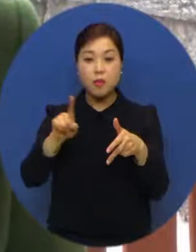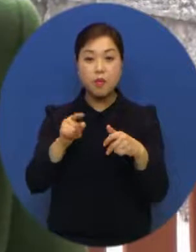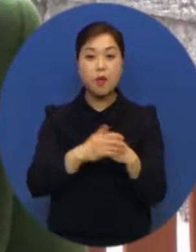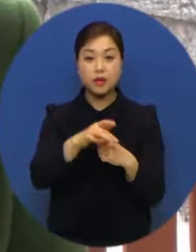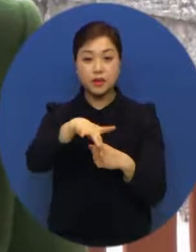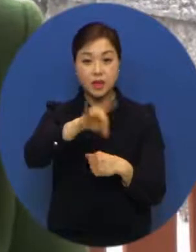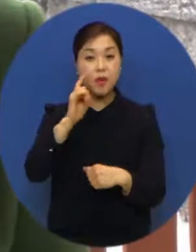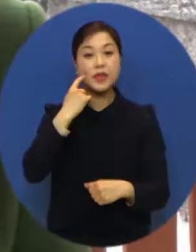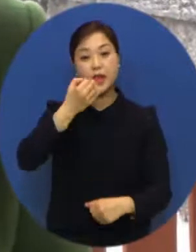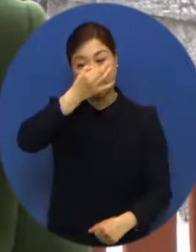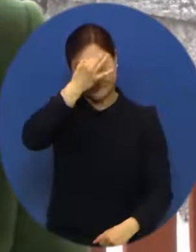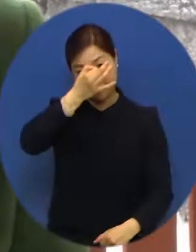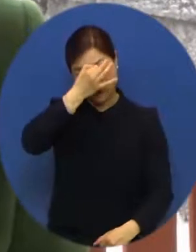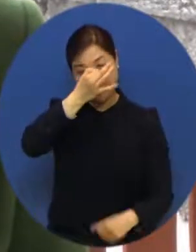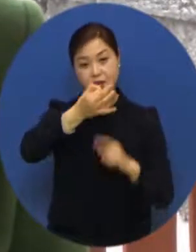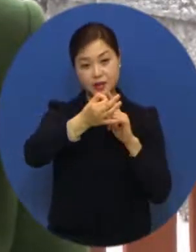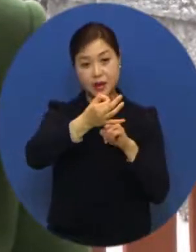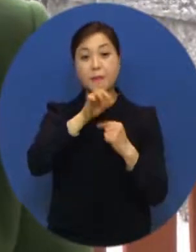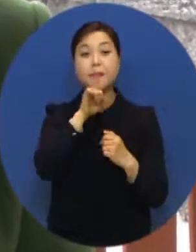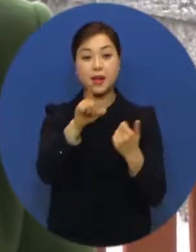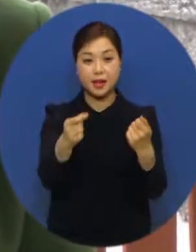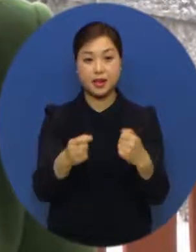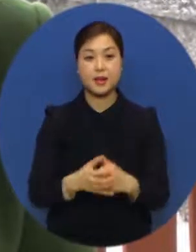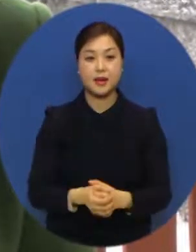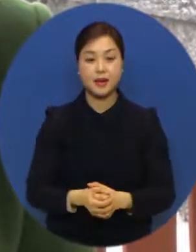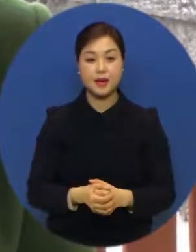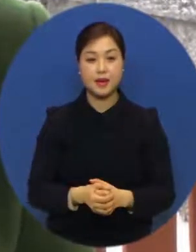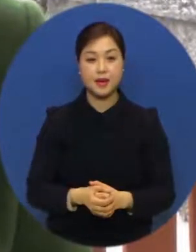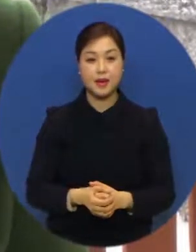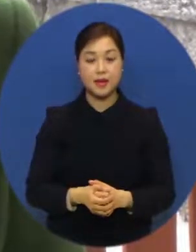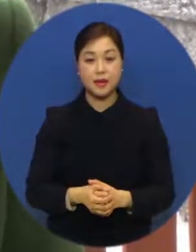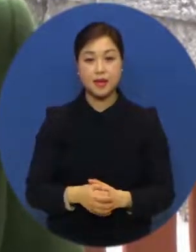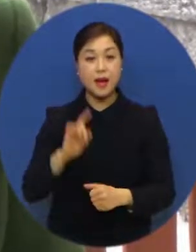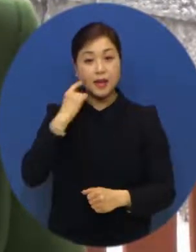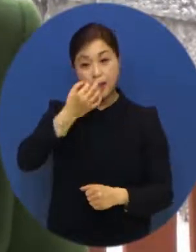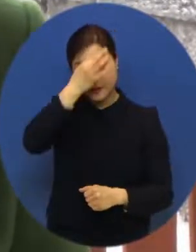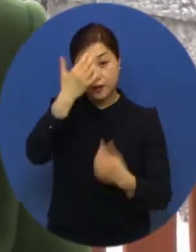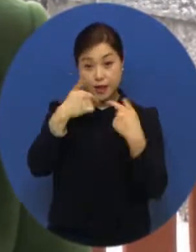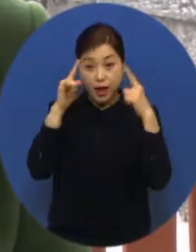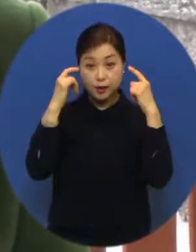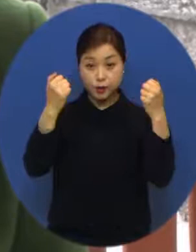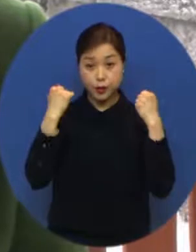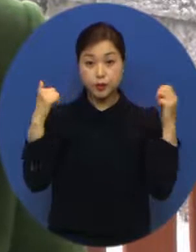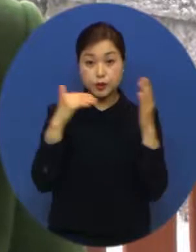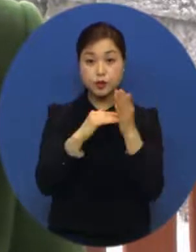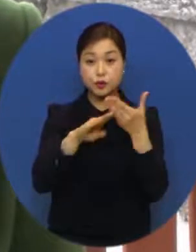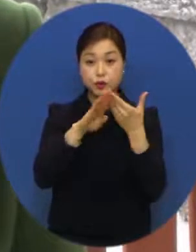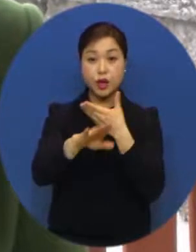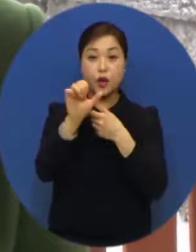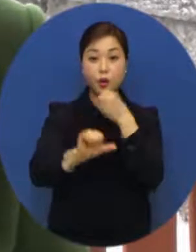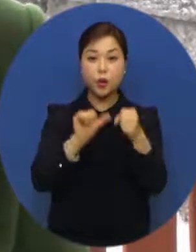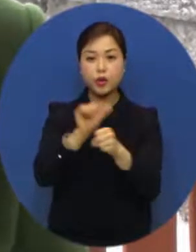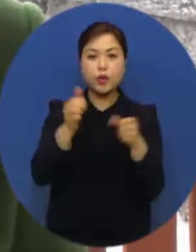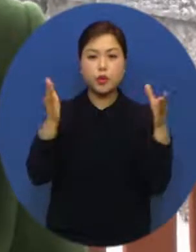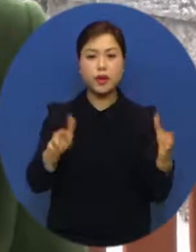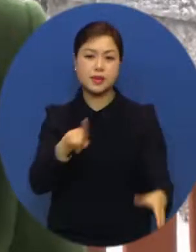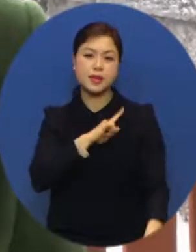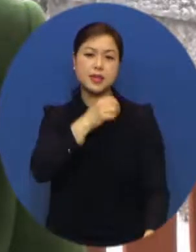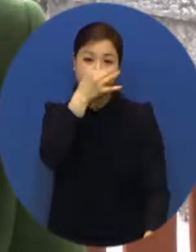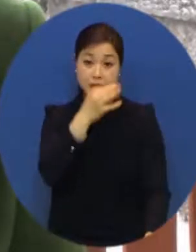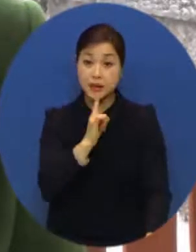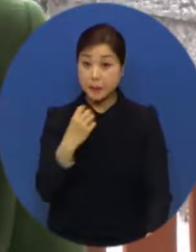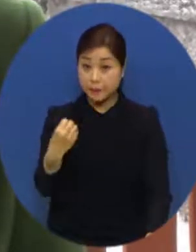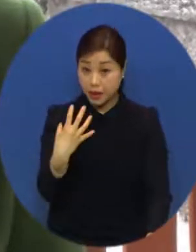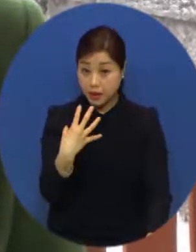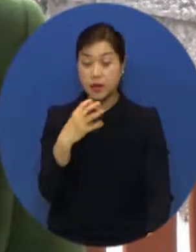예술 프로젝트입니다. 네. 그래서 대학을 예술대학을 졸업하고 한 5년간이 고비라고 하거든요. 네. 그래서